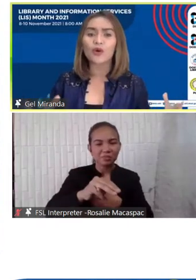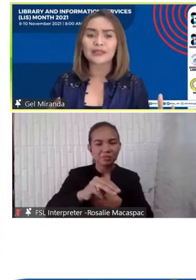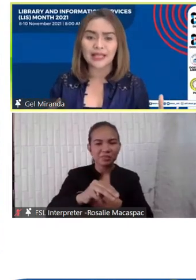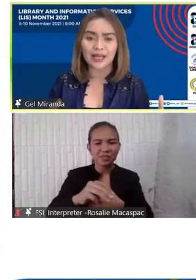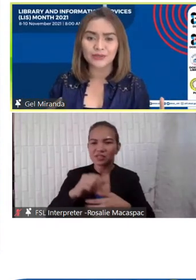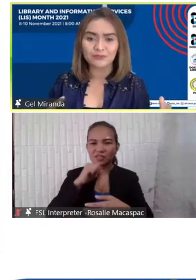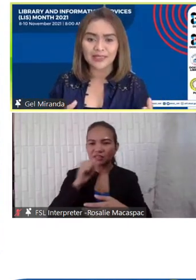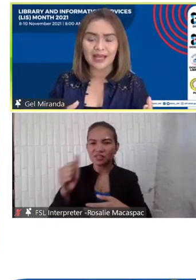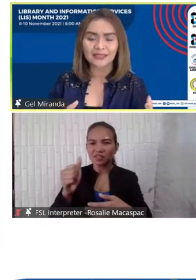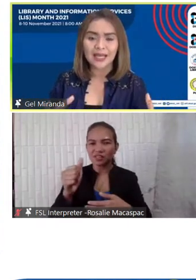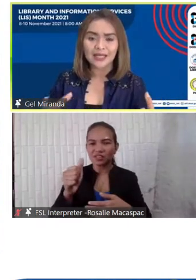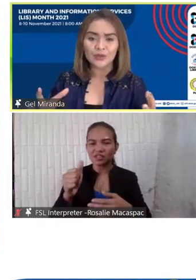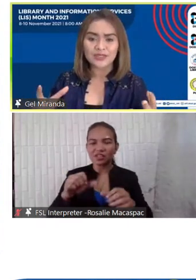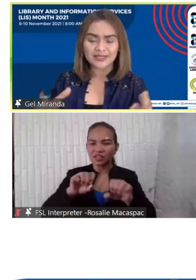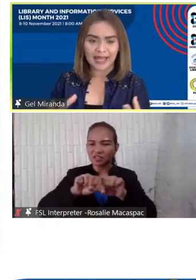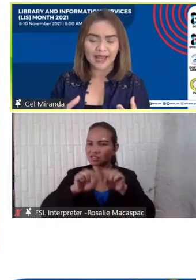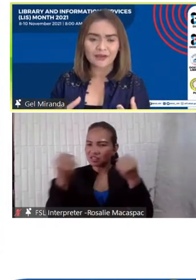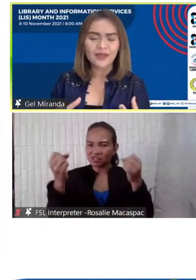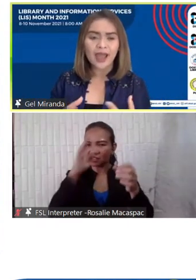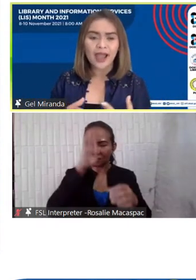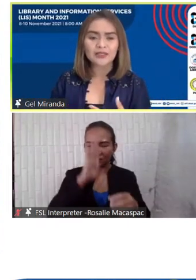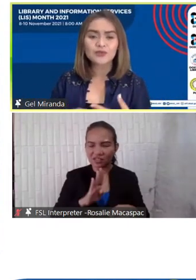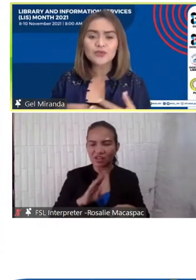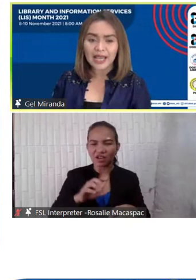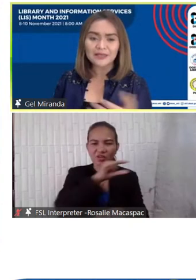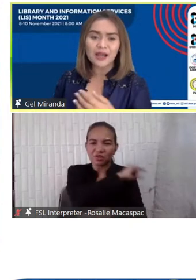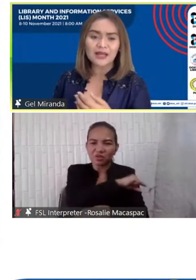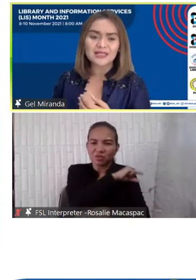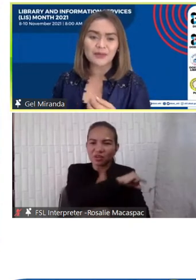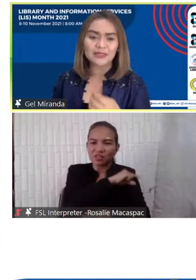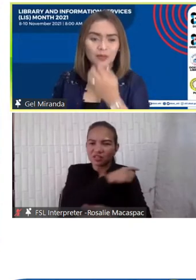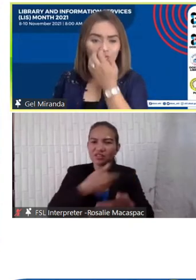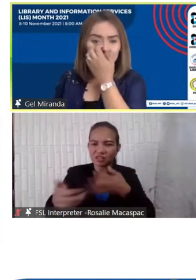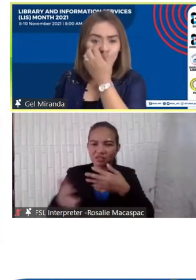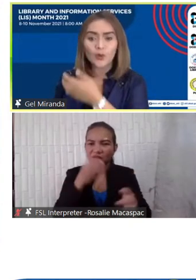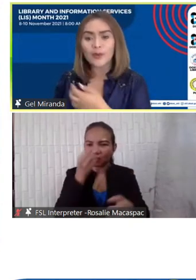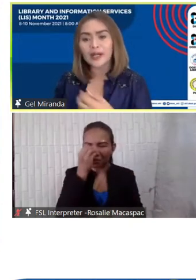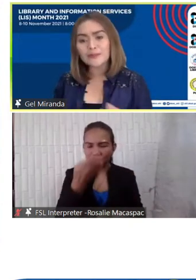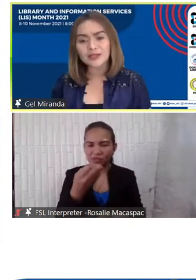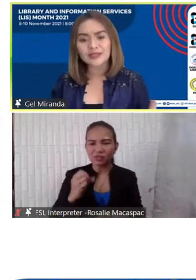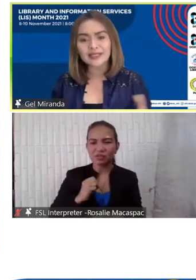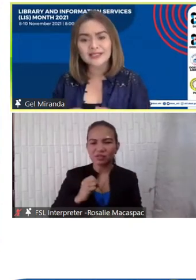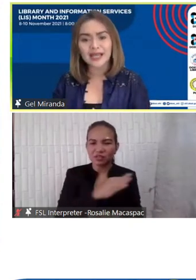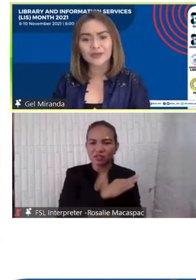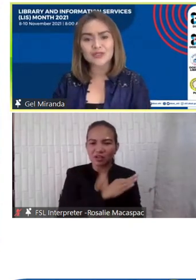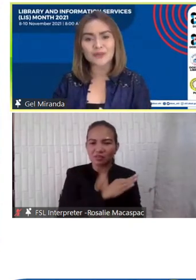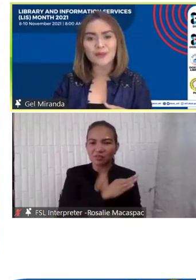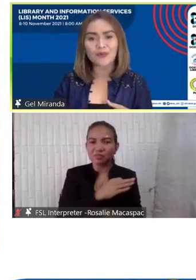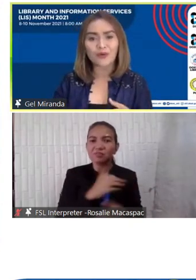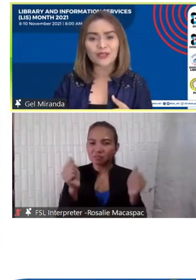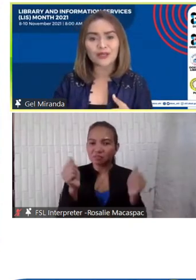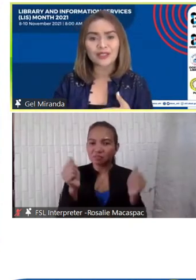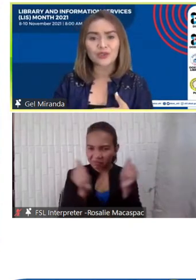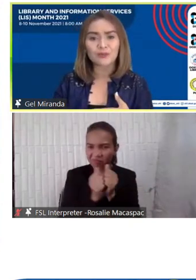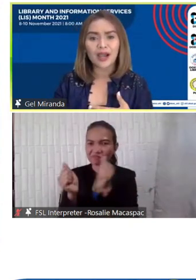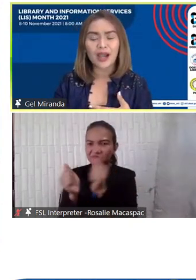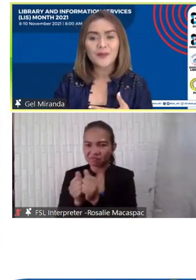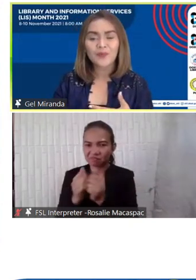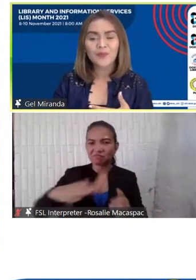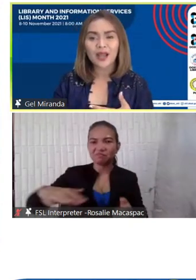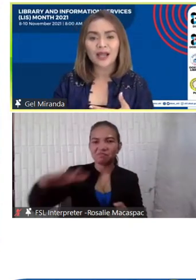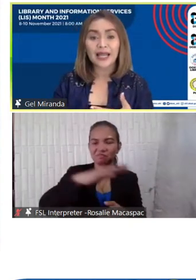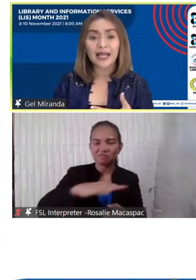mong kukunti lang yung bilang ng staff. At doon sa ating mga kasama dito, I know marami sa inyo interesado sa pagbuo ng ganito